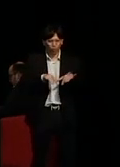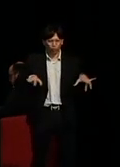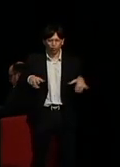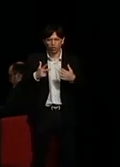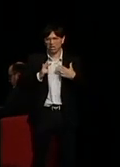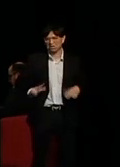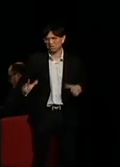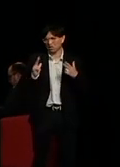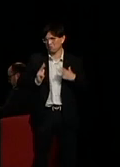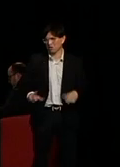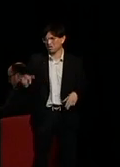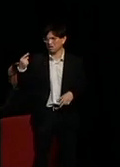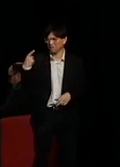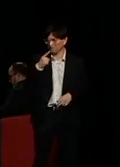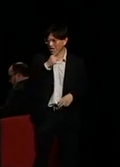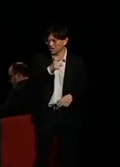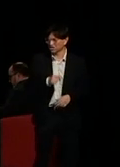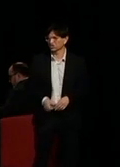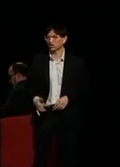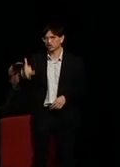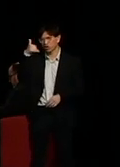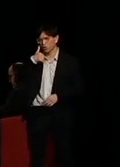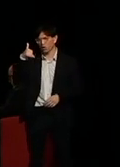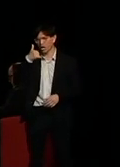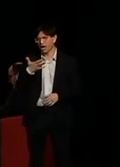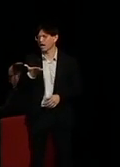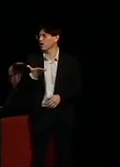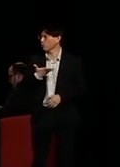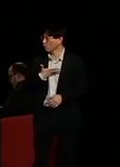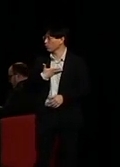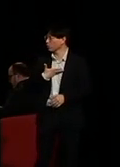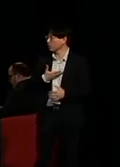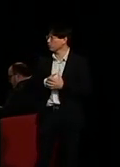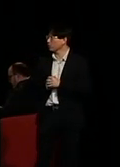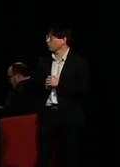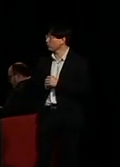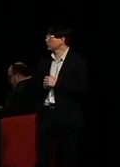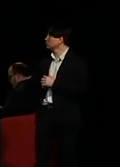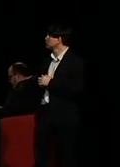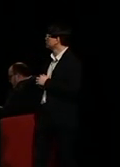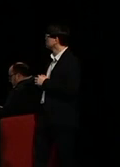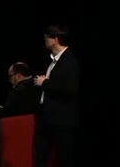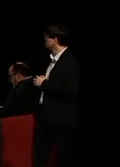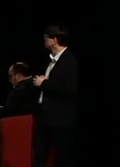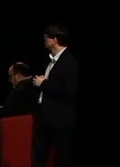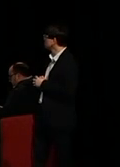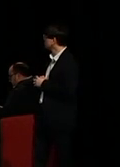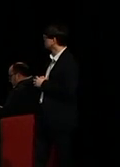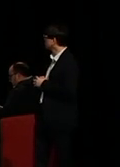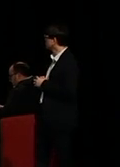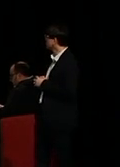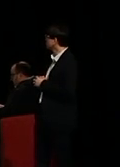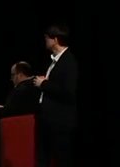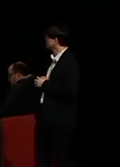non molto bene sul ino però almeno ce lo potete avere davanti ma comunque vi faccio scorrere le pagine